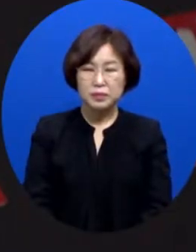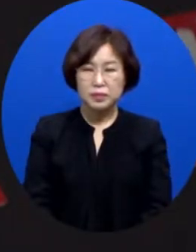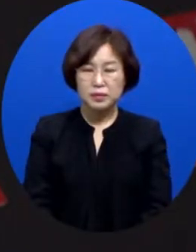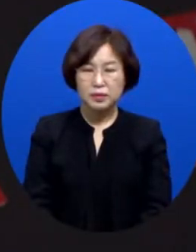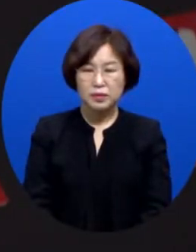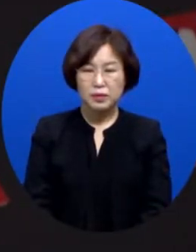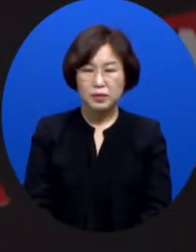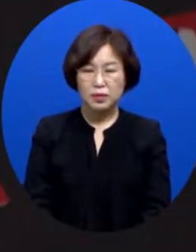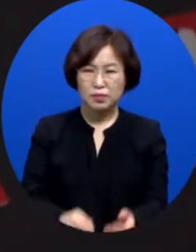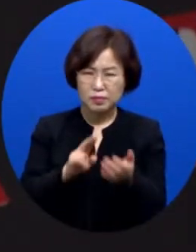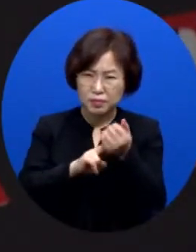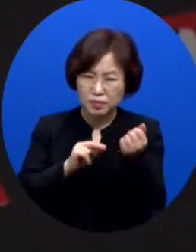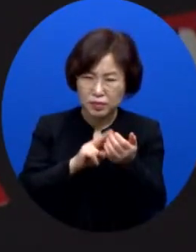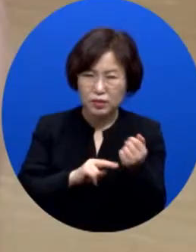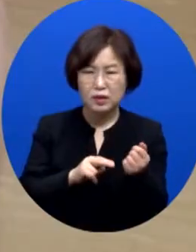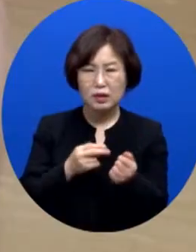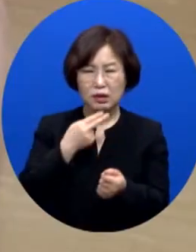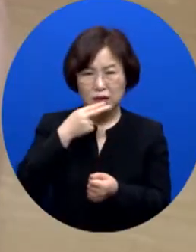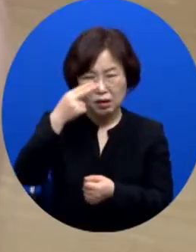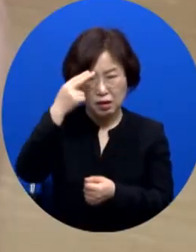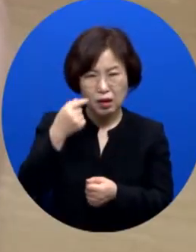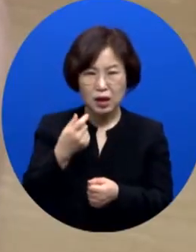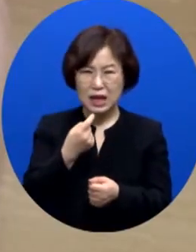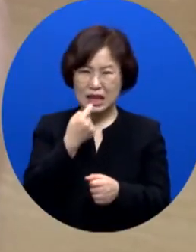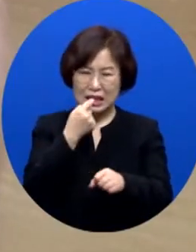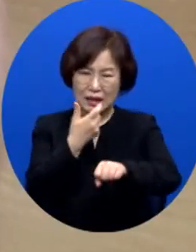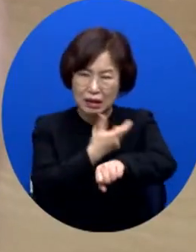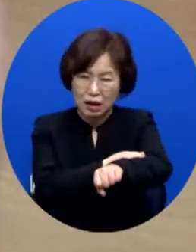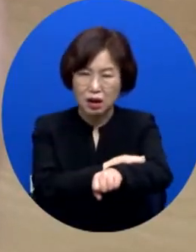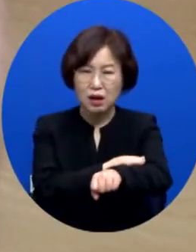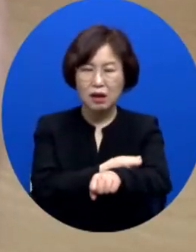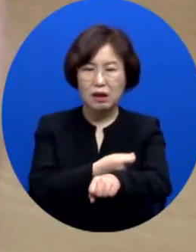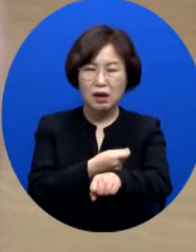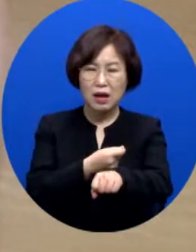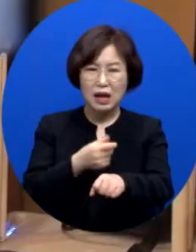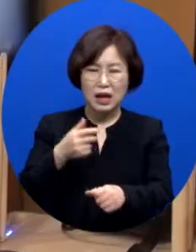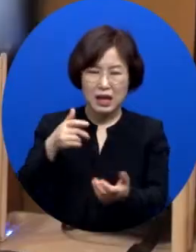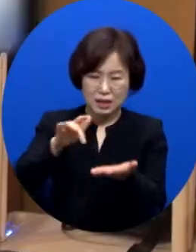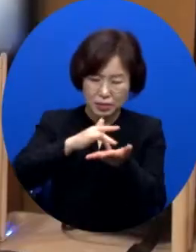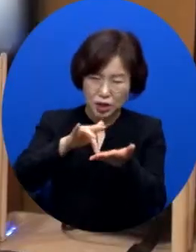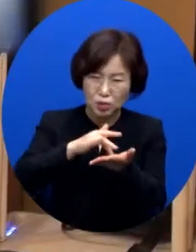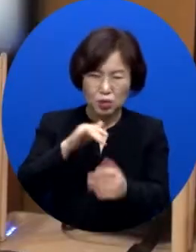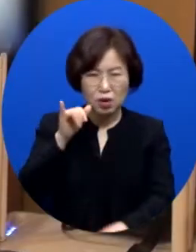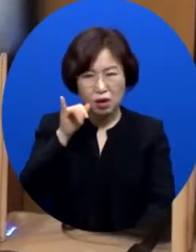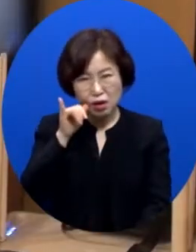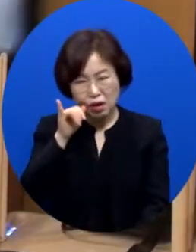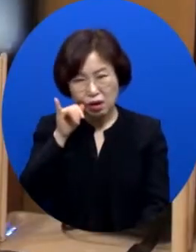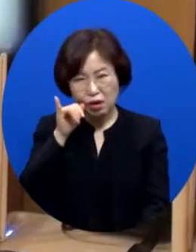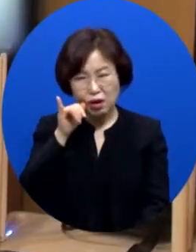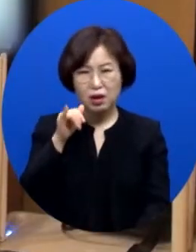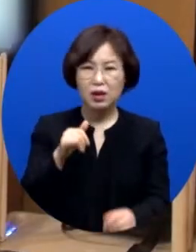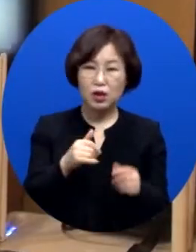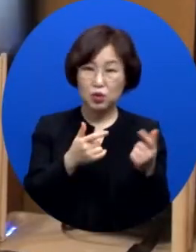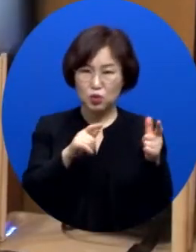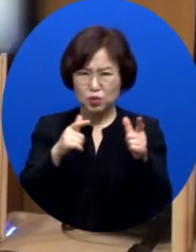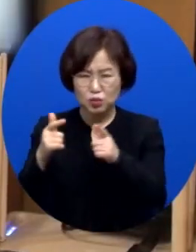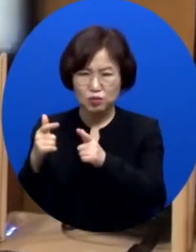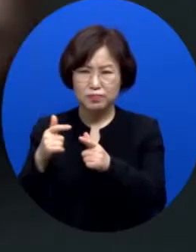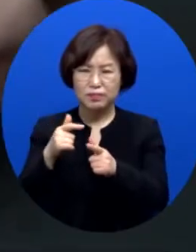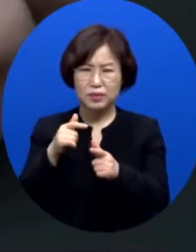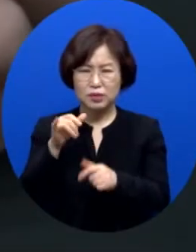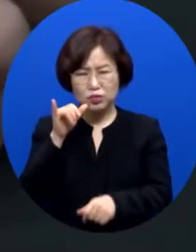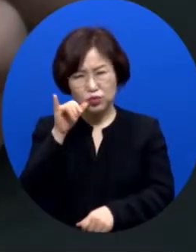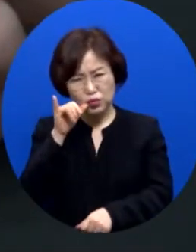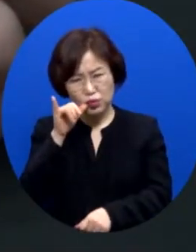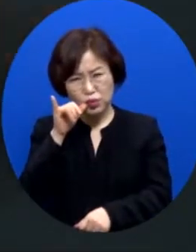도박 음주 흡연 마약 인터넷과 스마트폰 중 도까지 우리 사회에 만연하고 있는 각종 중독의